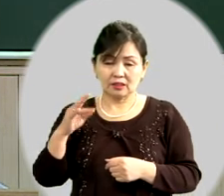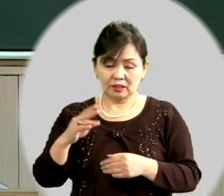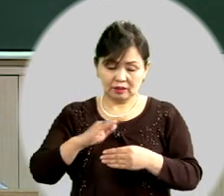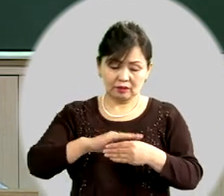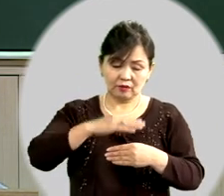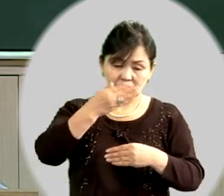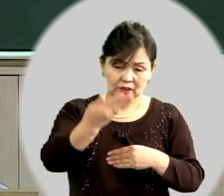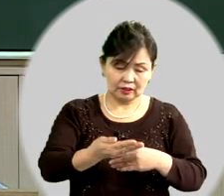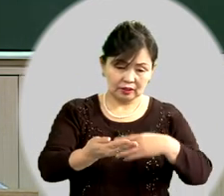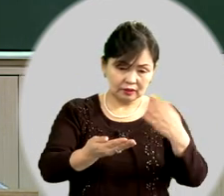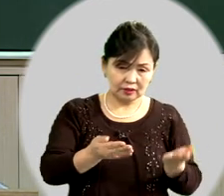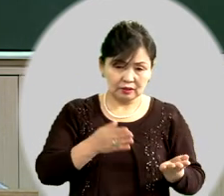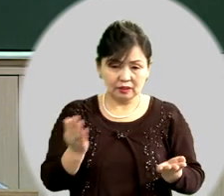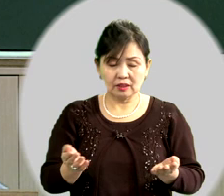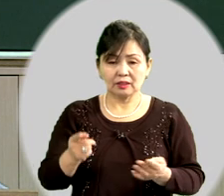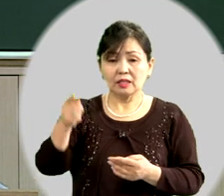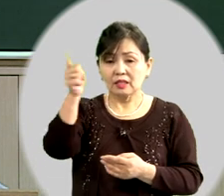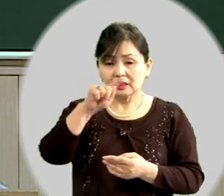талбай